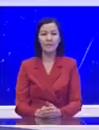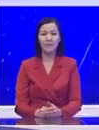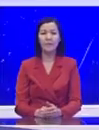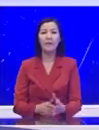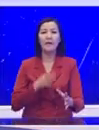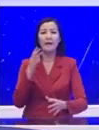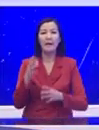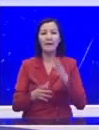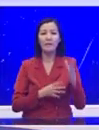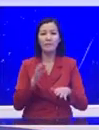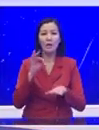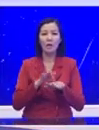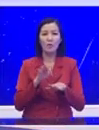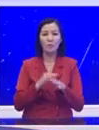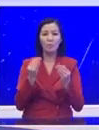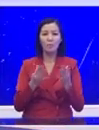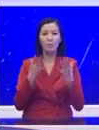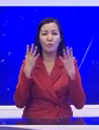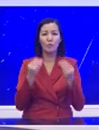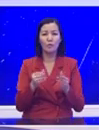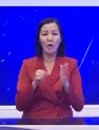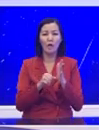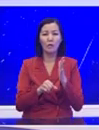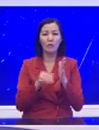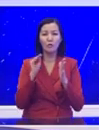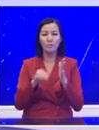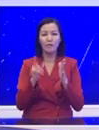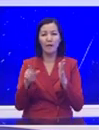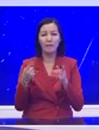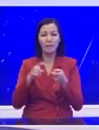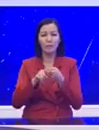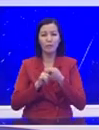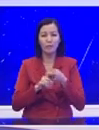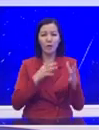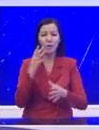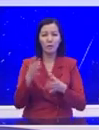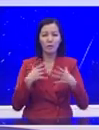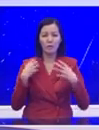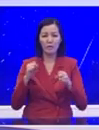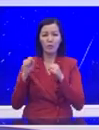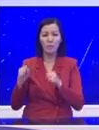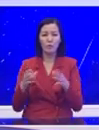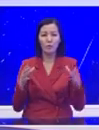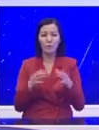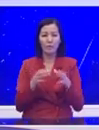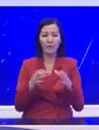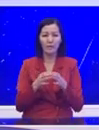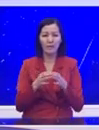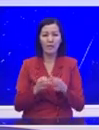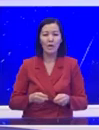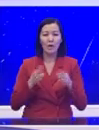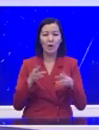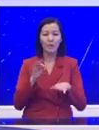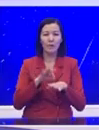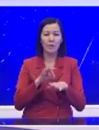Әлемде тәжді жалды бүгінгі күні 600 мыңнан аса адам жұқтырған. Дүниежүлік денсаулық сақтау ұйымының мәліметіне сүйенсек, қауіпті